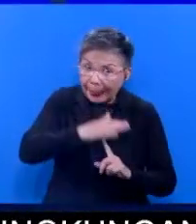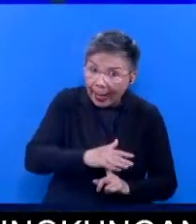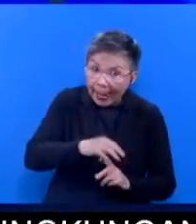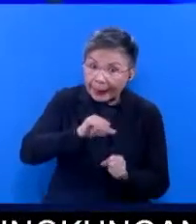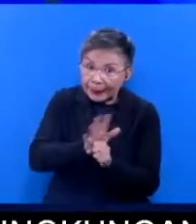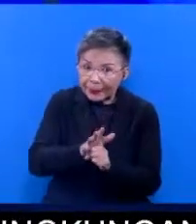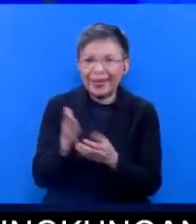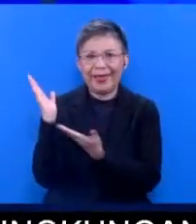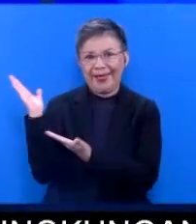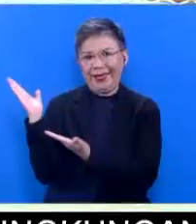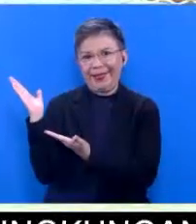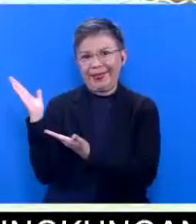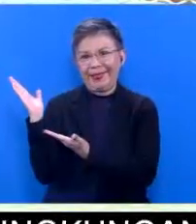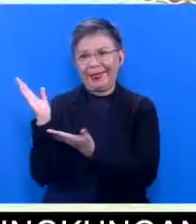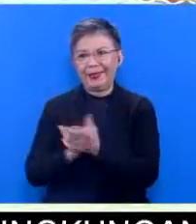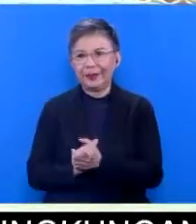corona.